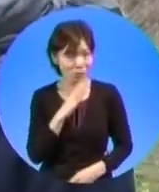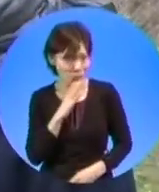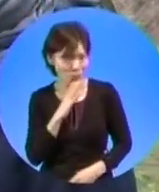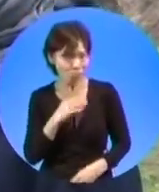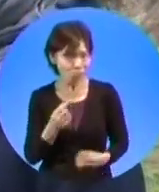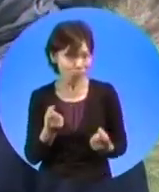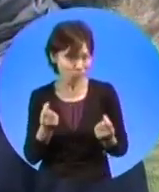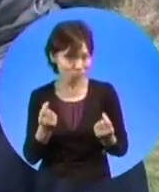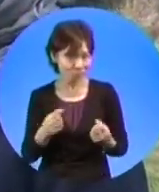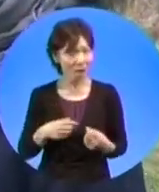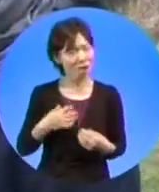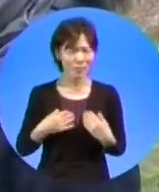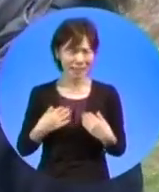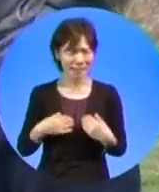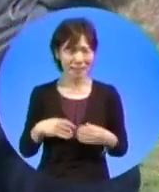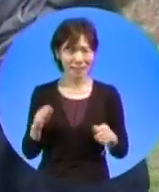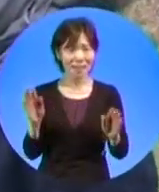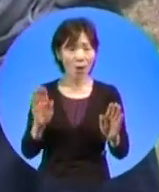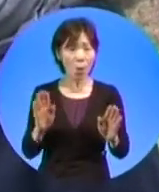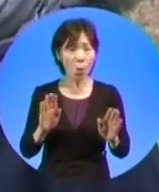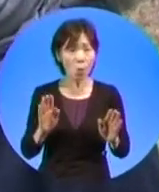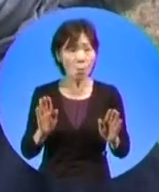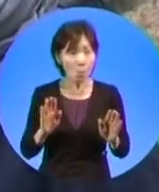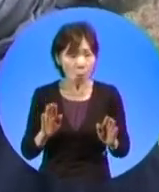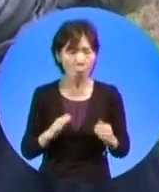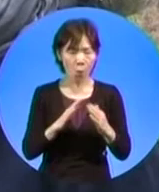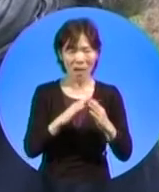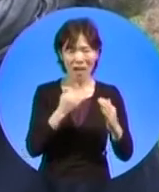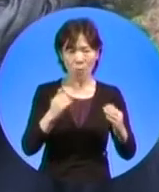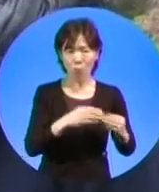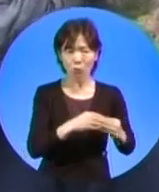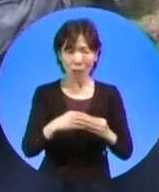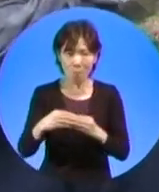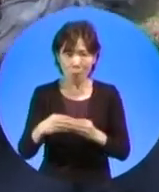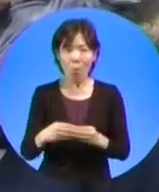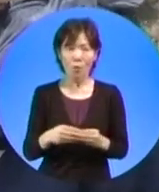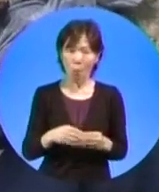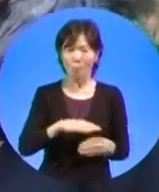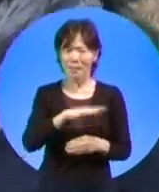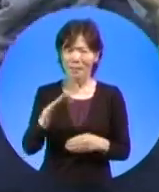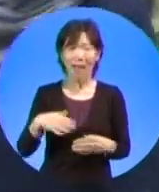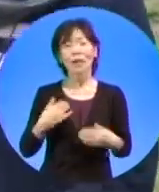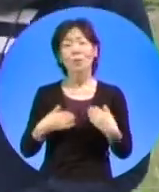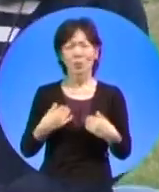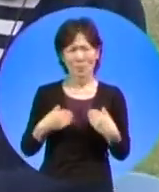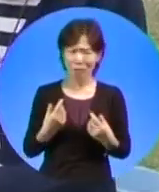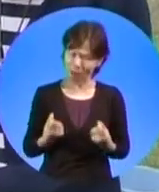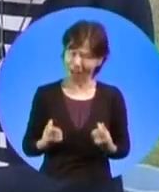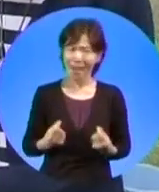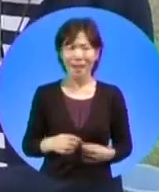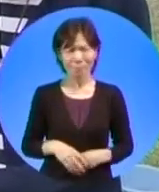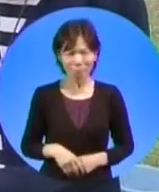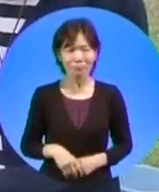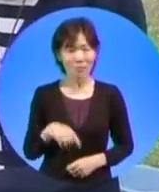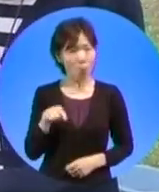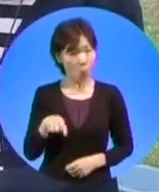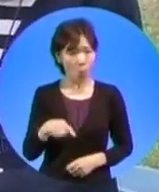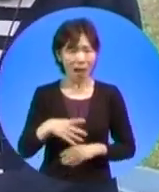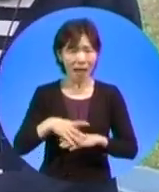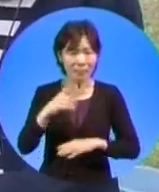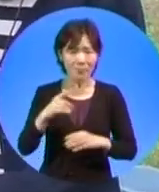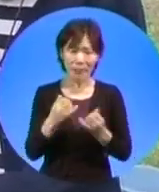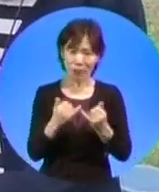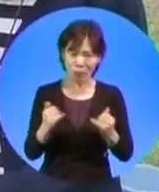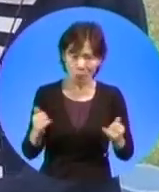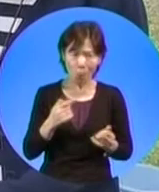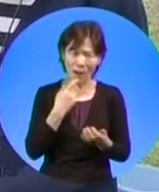でもこれだったらあの、うん、お子さんだったりとか、そうそうそうご家族連れの方でもね、うん、楽しめますね、 うん、で結局ねここの場はもう